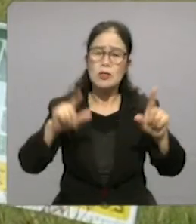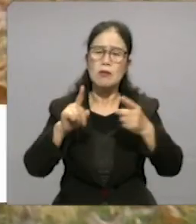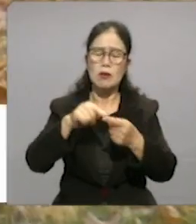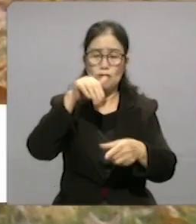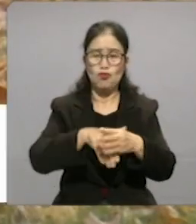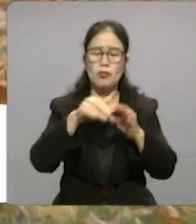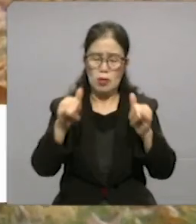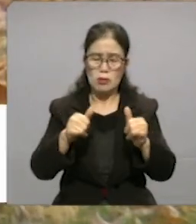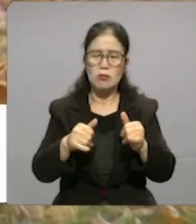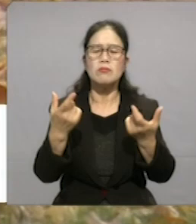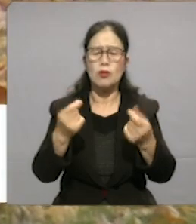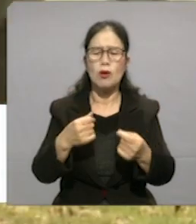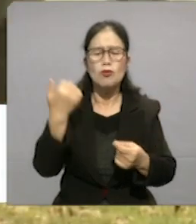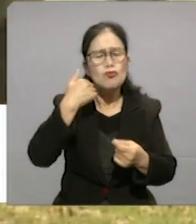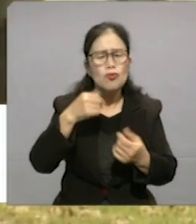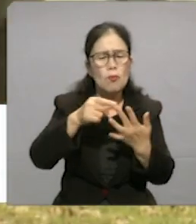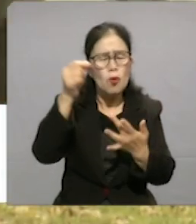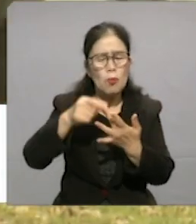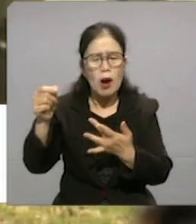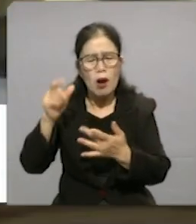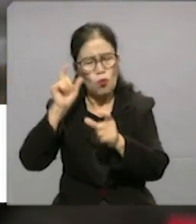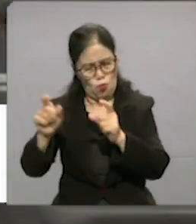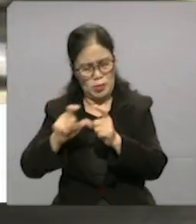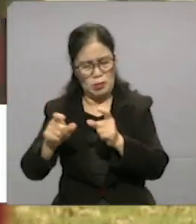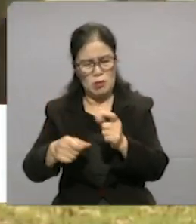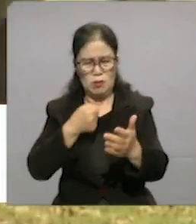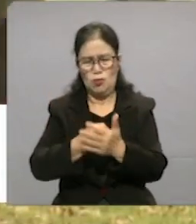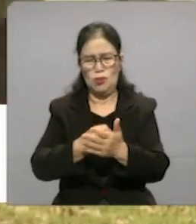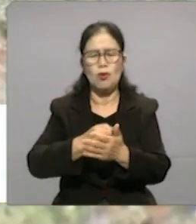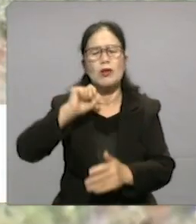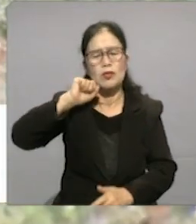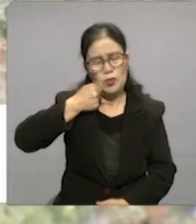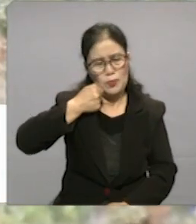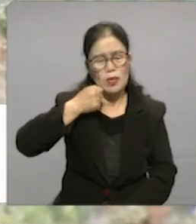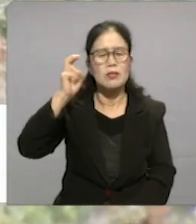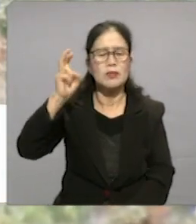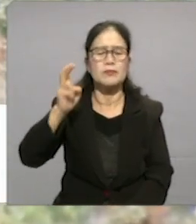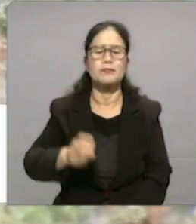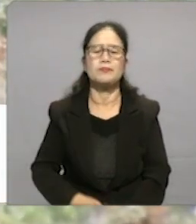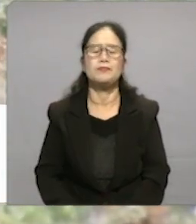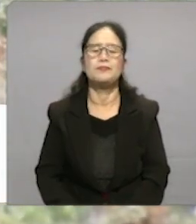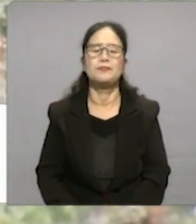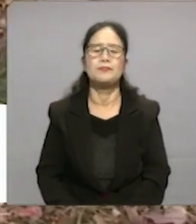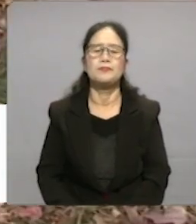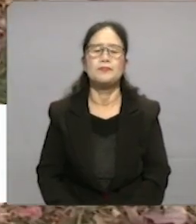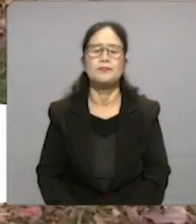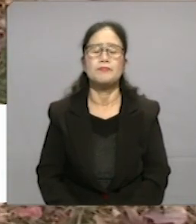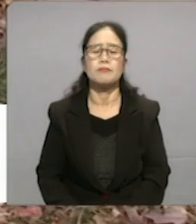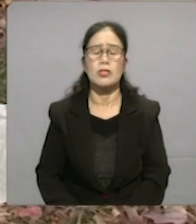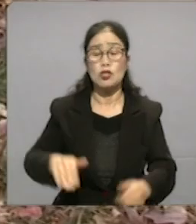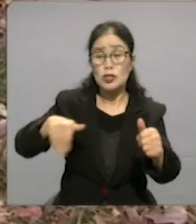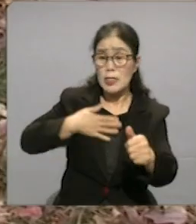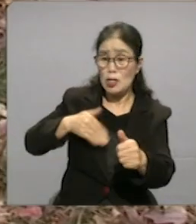유권자들은 그만큼 누구를 뽑아야 할지 선뜻 결정하기가 힘들다는 것을 보여주는 것이라고 말하는데요 제